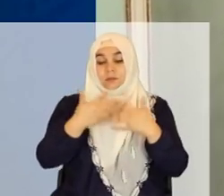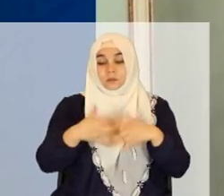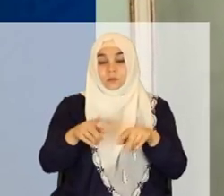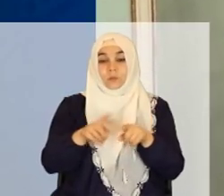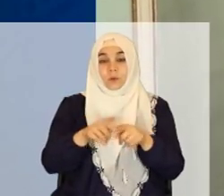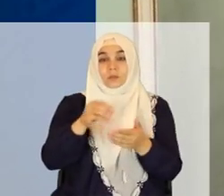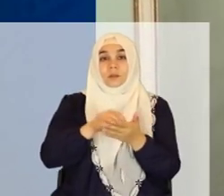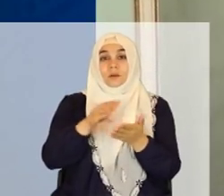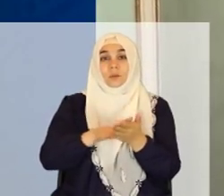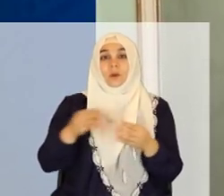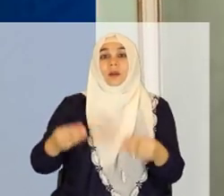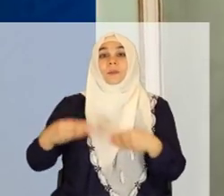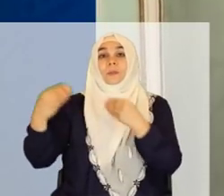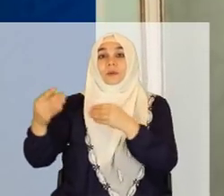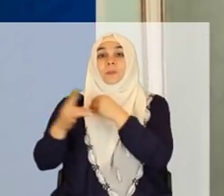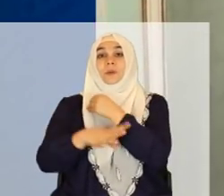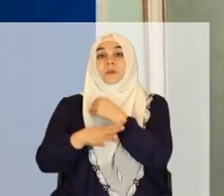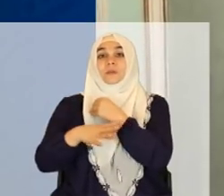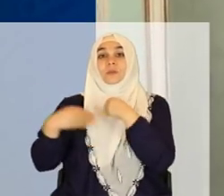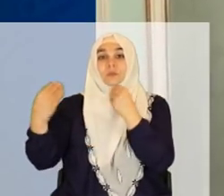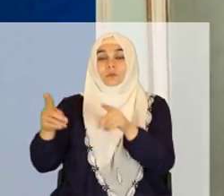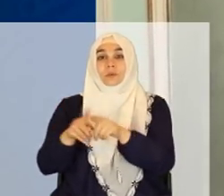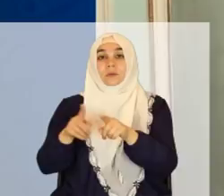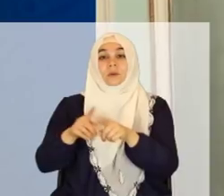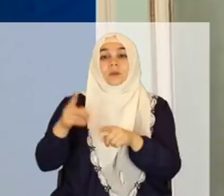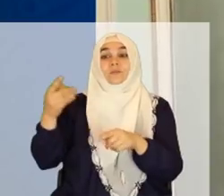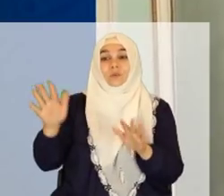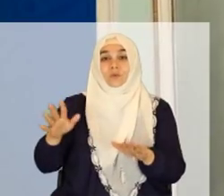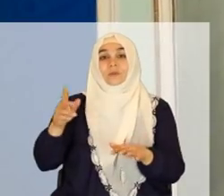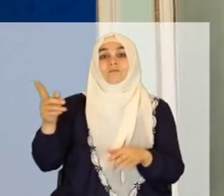hisoblab, olib borib, o'sha kambag'al topib bersa, shu kambag'al biladi-da.